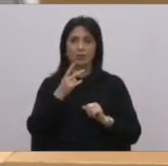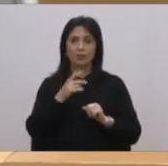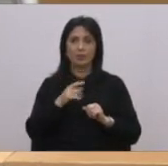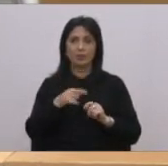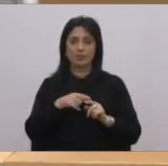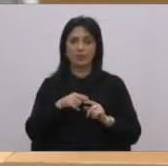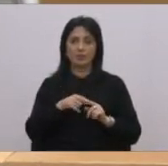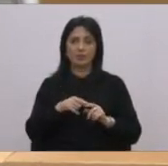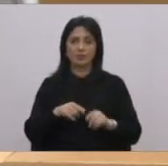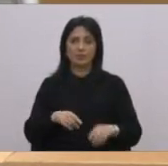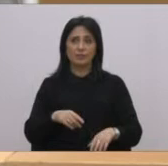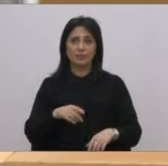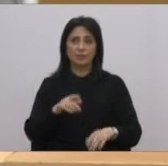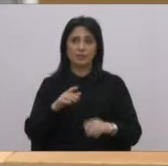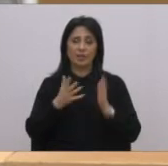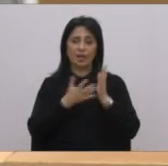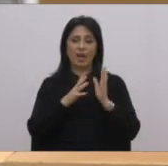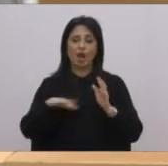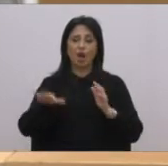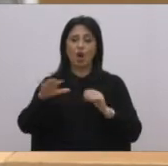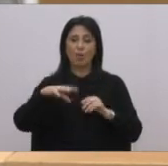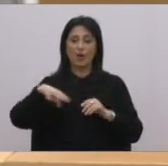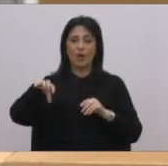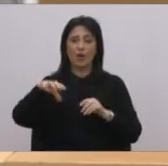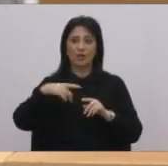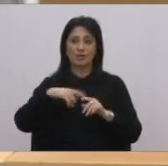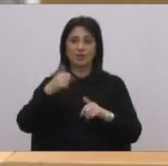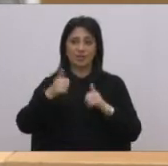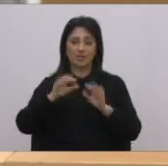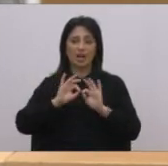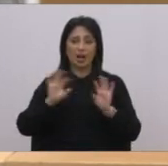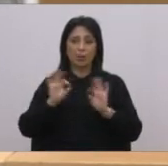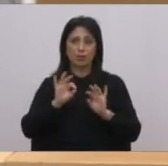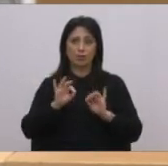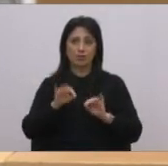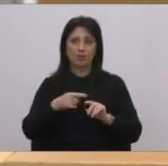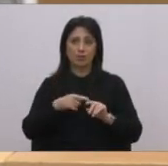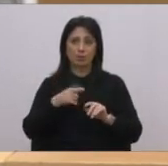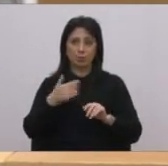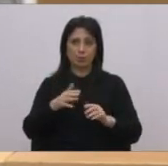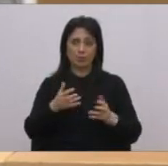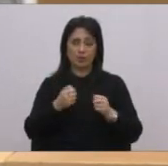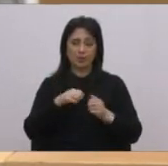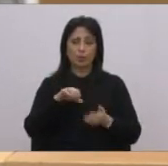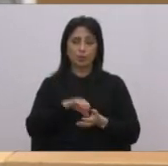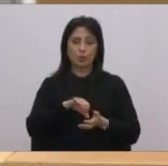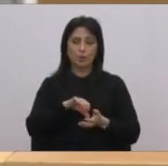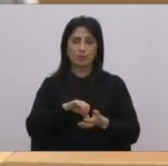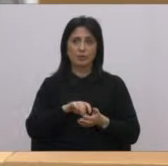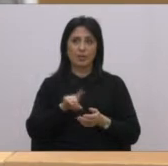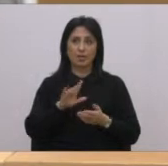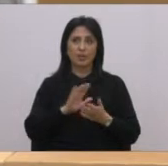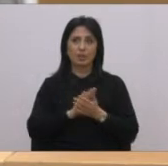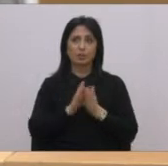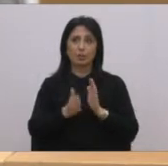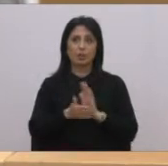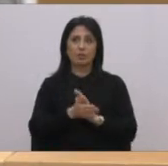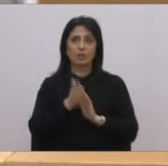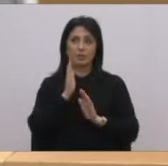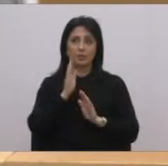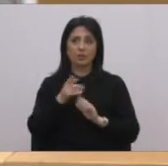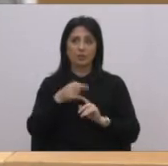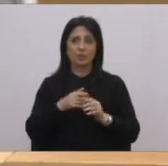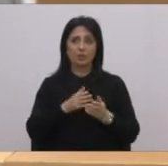ხეობა ხსენებული იყო, ტენდერი გამოცხადებულია, ვნახოთ ვინ მიიღებს მონაწილეობას და რა სიტუაციები იქნება